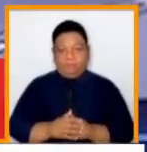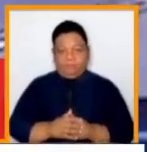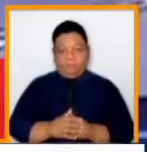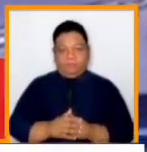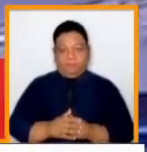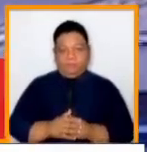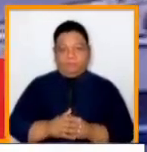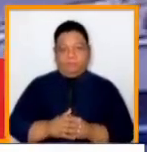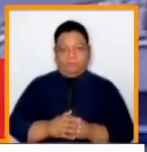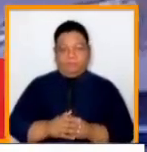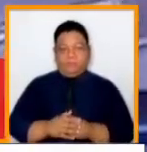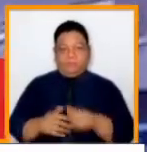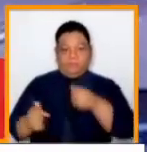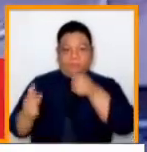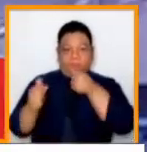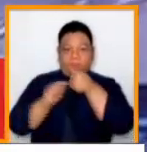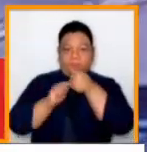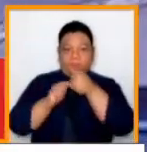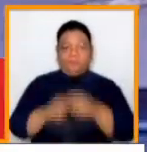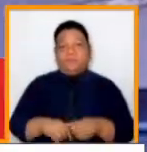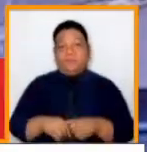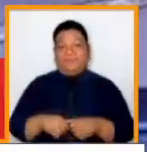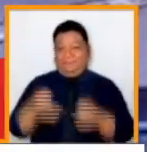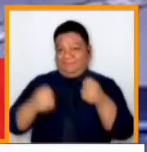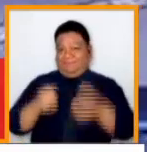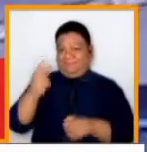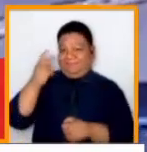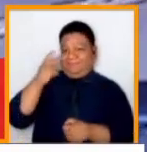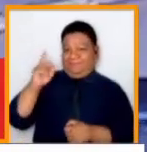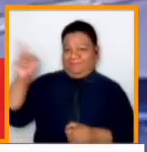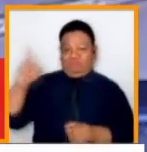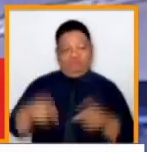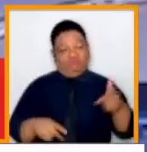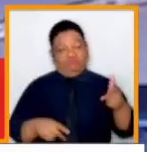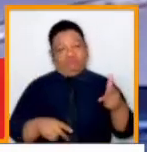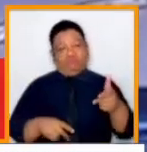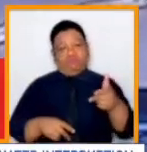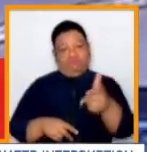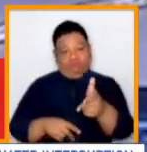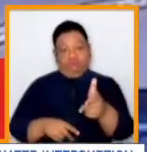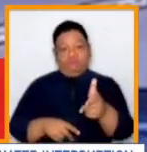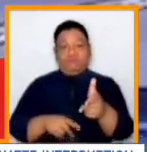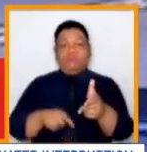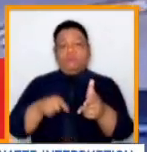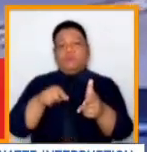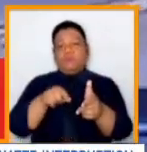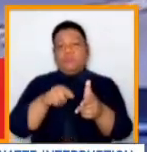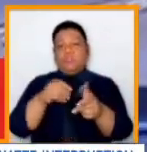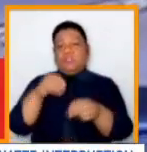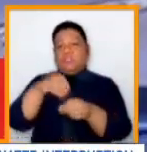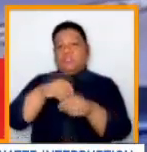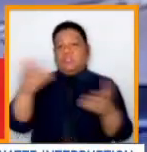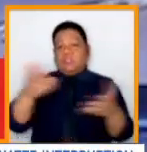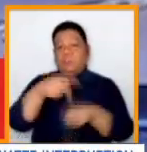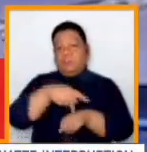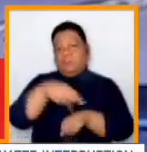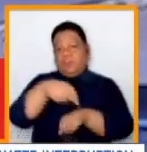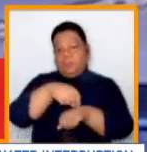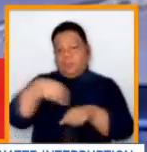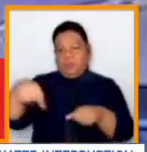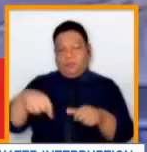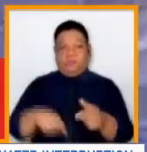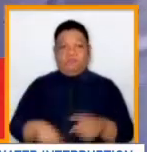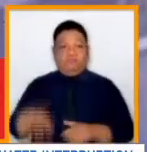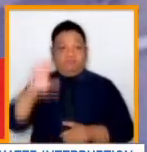Habang nagpapark ang SUV na ito sa tapat ng isang fast food store sa Parañaque City nitong Lunes, isang lalaki ang makikitang pumwesto sa likod